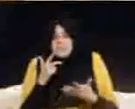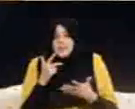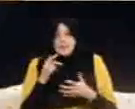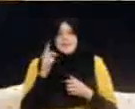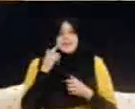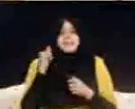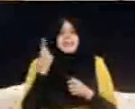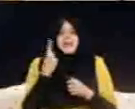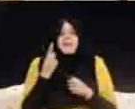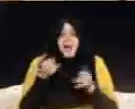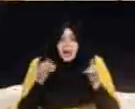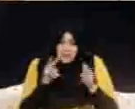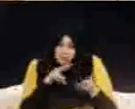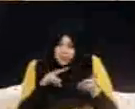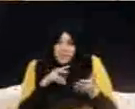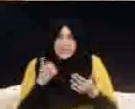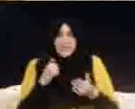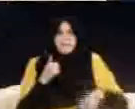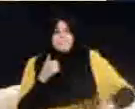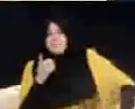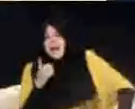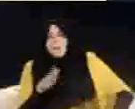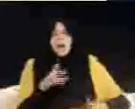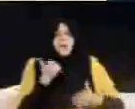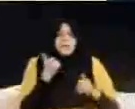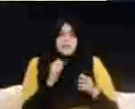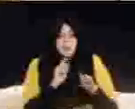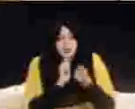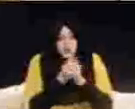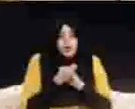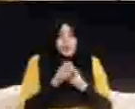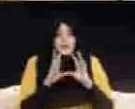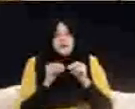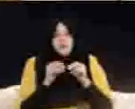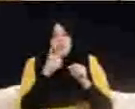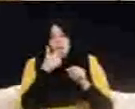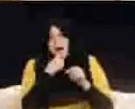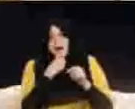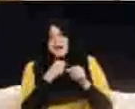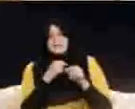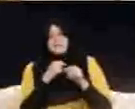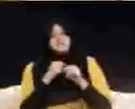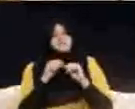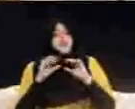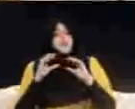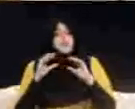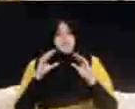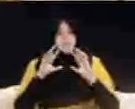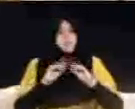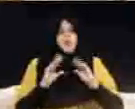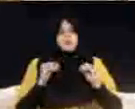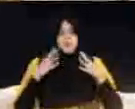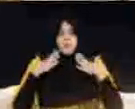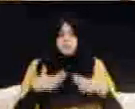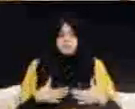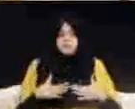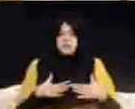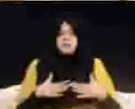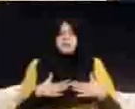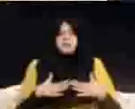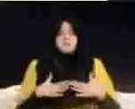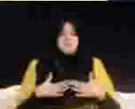طول القراءة فل يعني يغير الهيئة كما يرتاح، وكل هذه الهيئات مطلوبة. أما